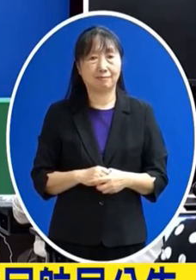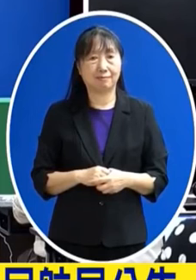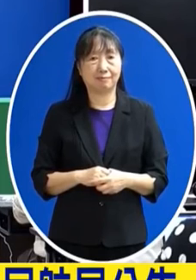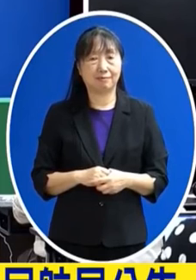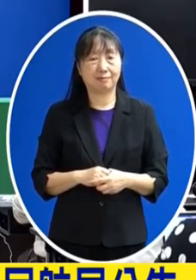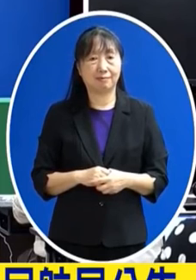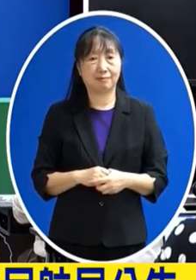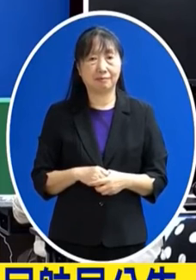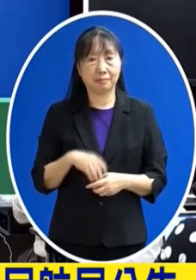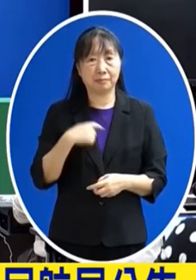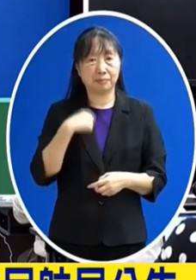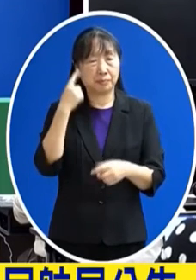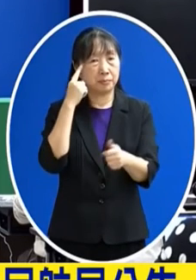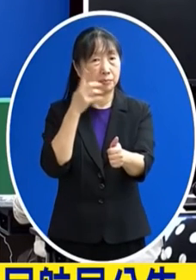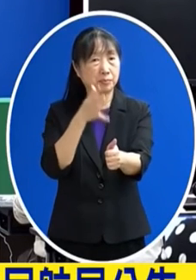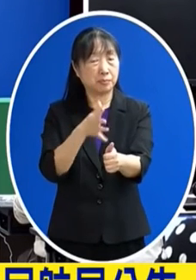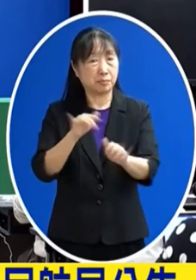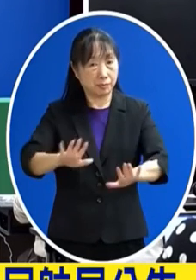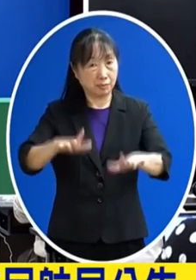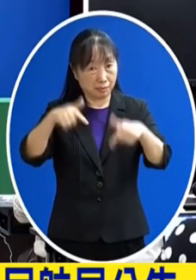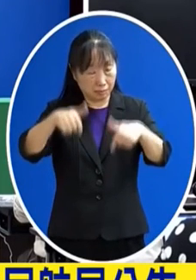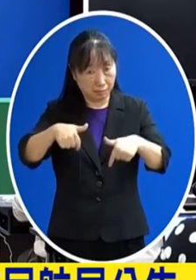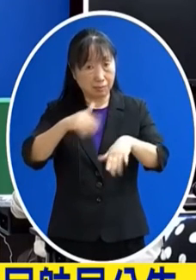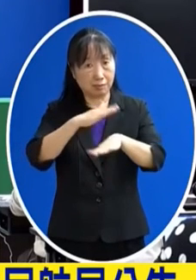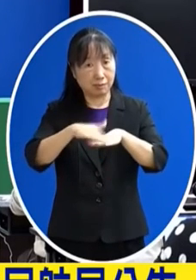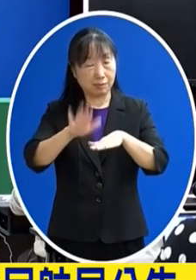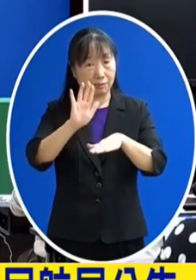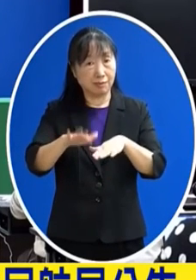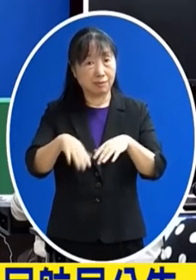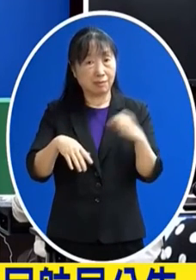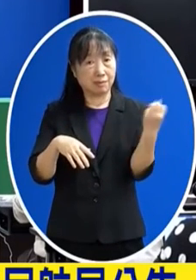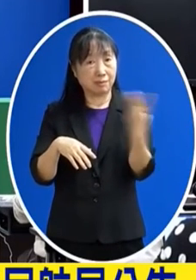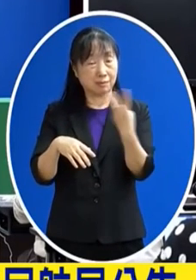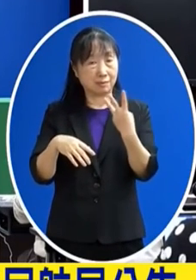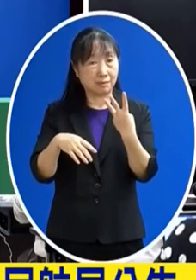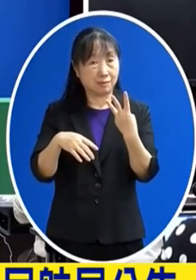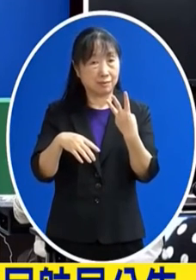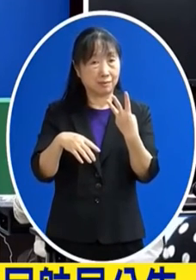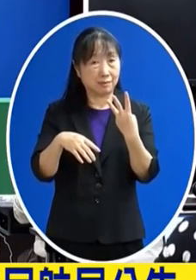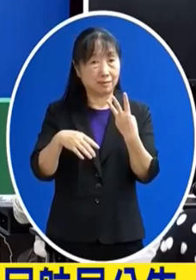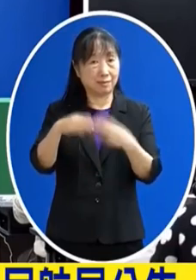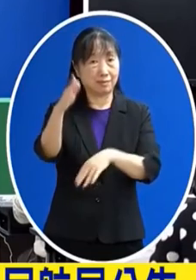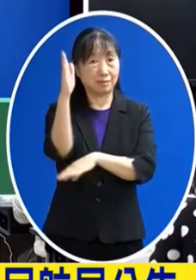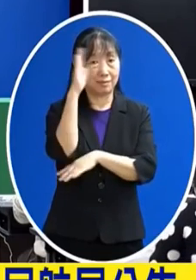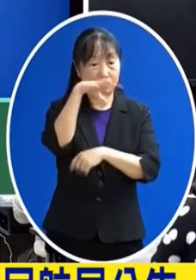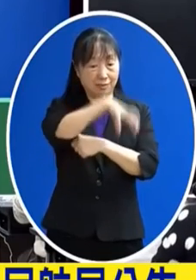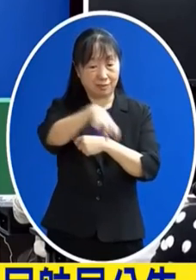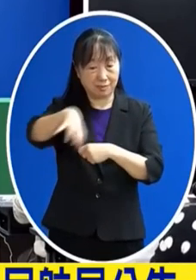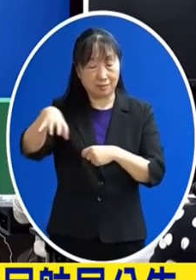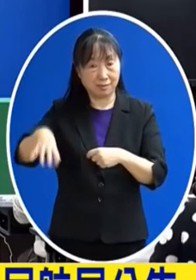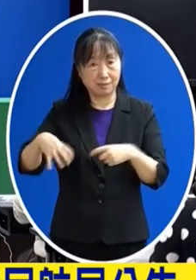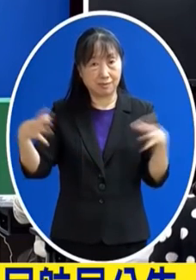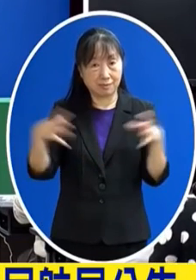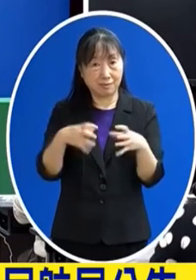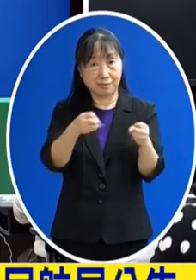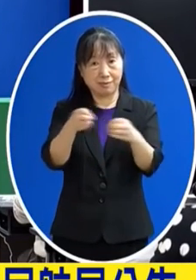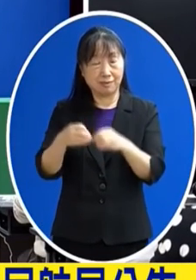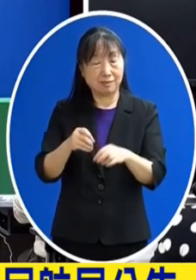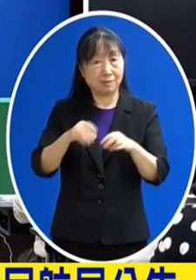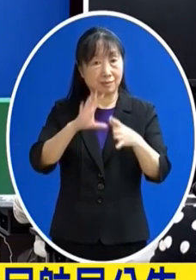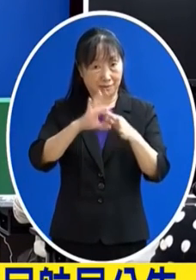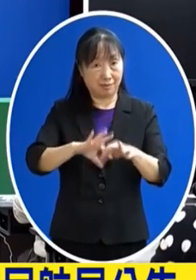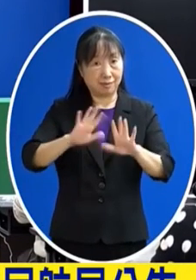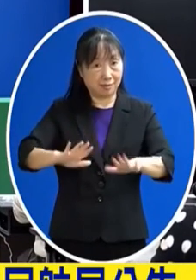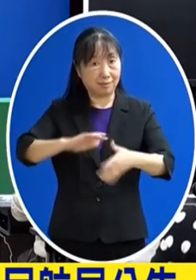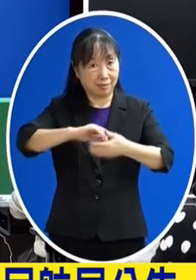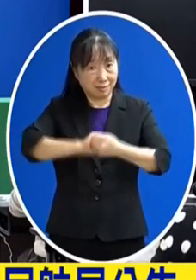部长，不好意思，我想确认，刚刚提到说今天下午会有三部会跨部会决定，那我们是今天就会拍板